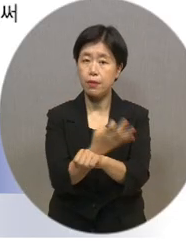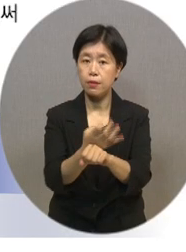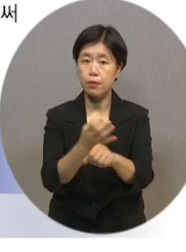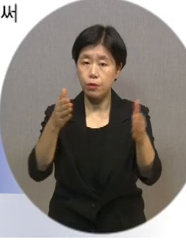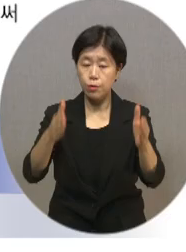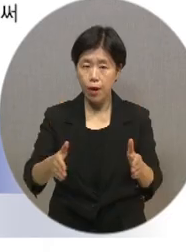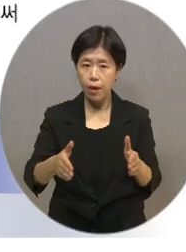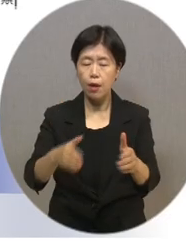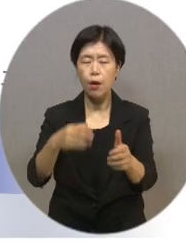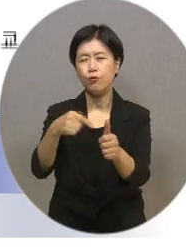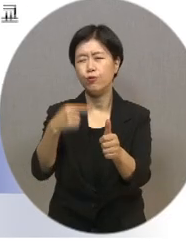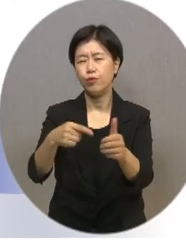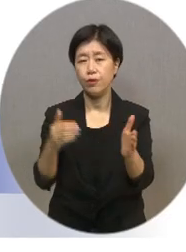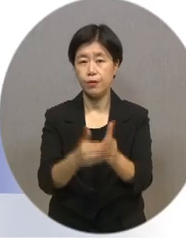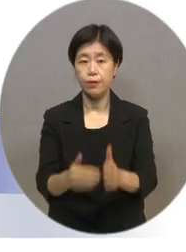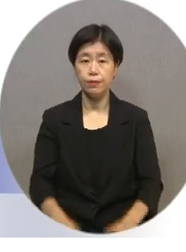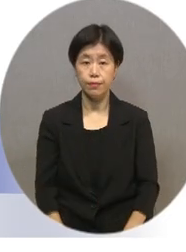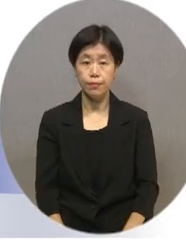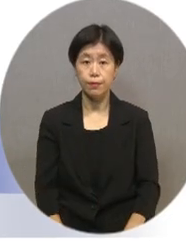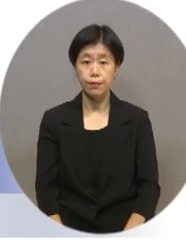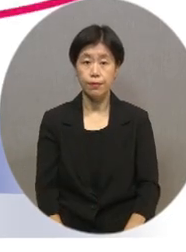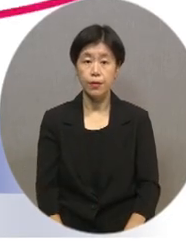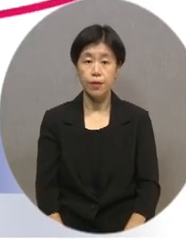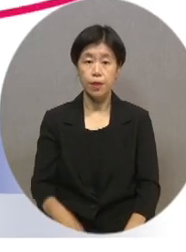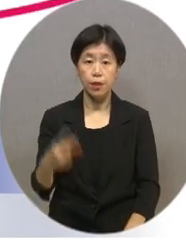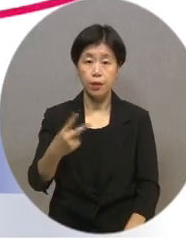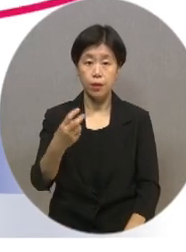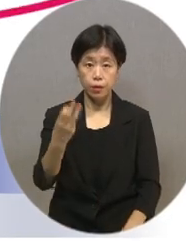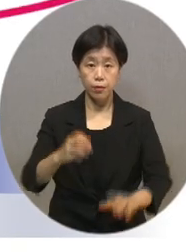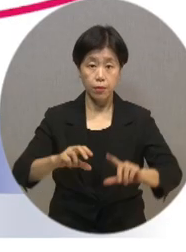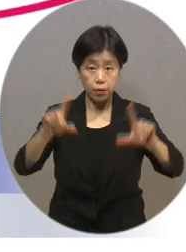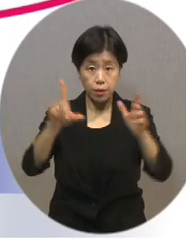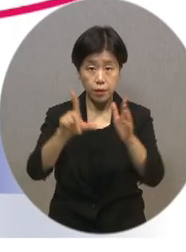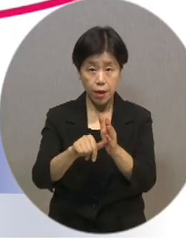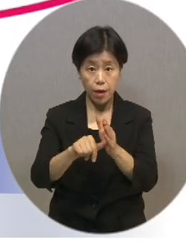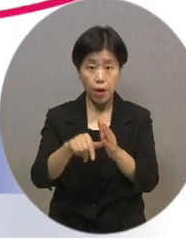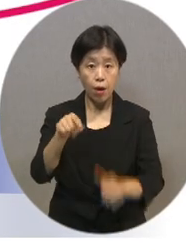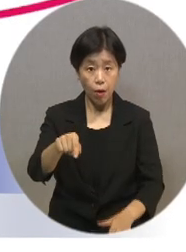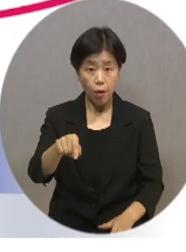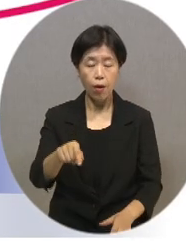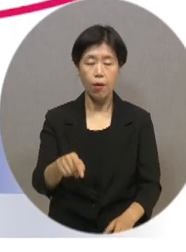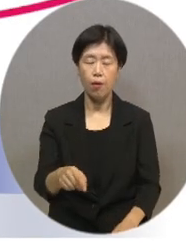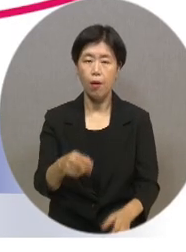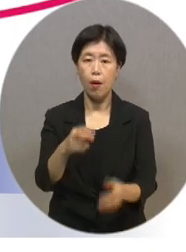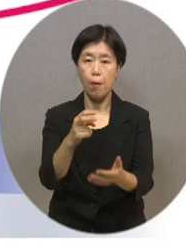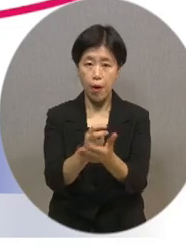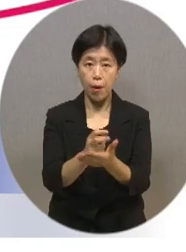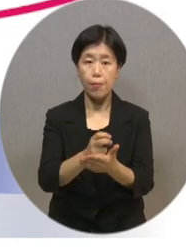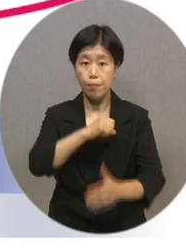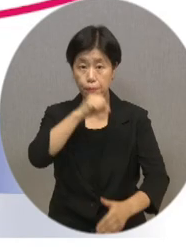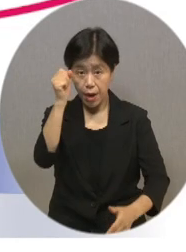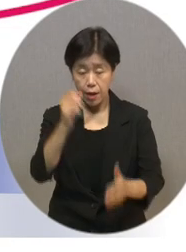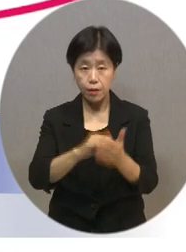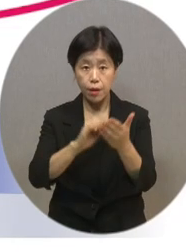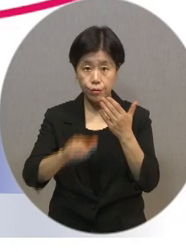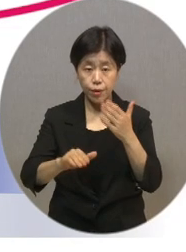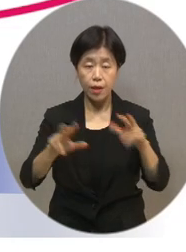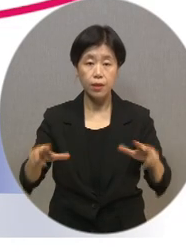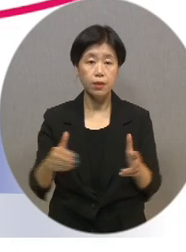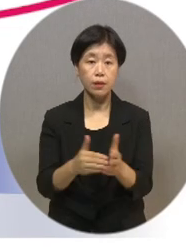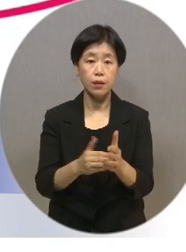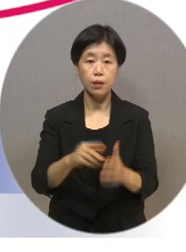교육을 받았습니다 법무부는 지난 2013년 진술조력인 제도 도입후 현재까지 총